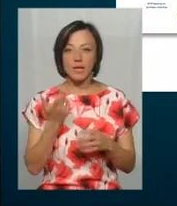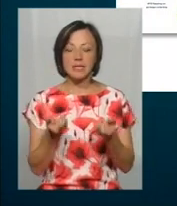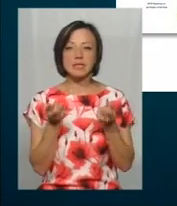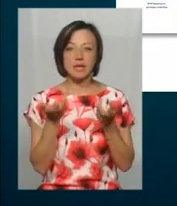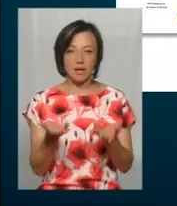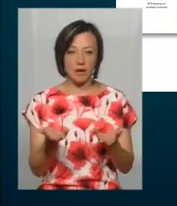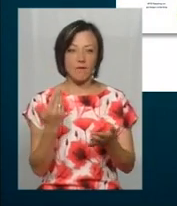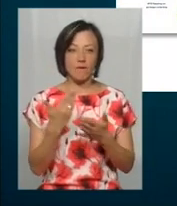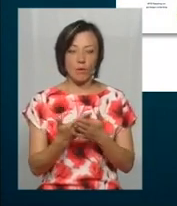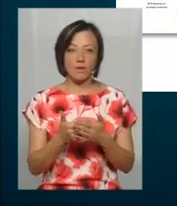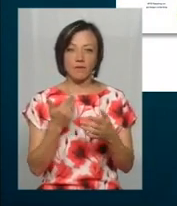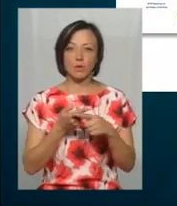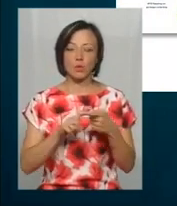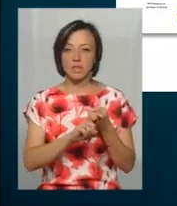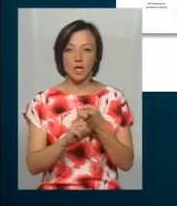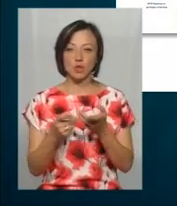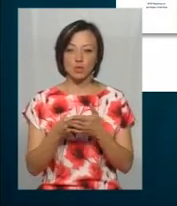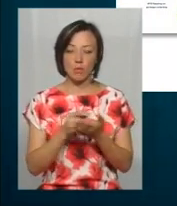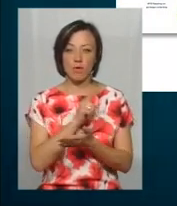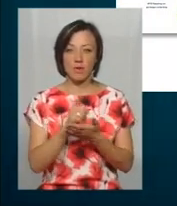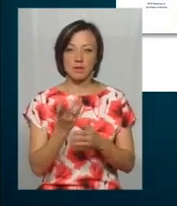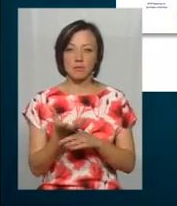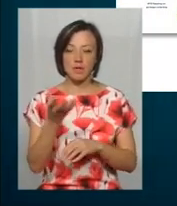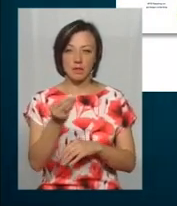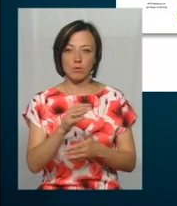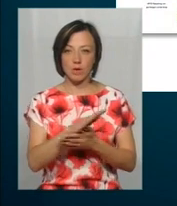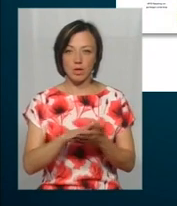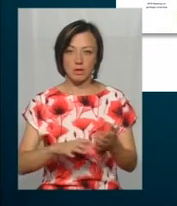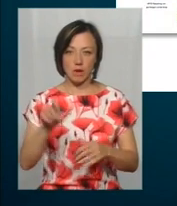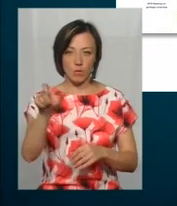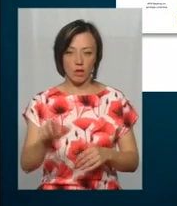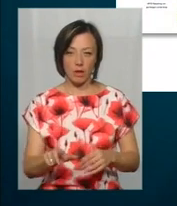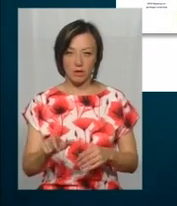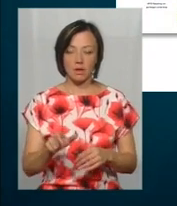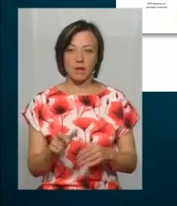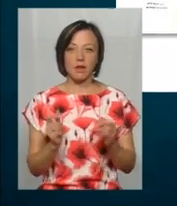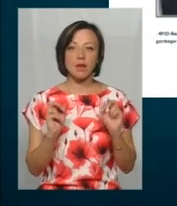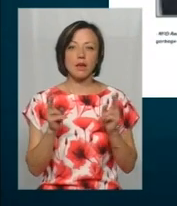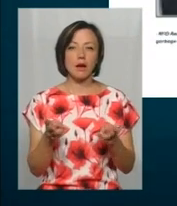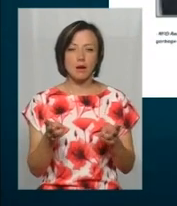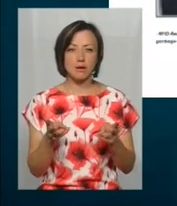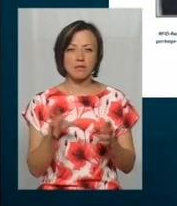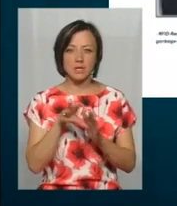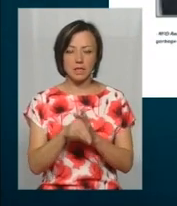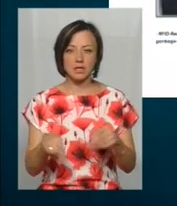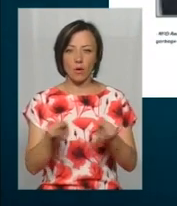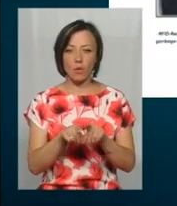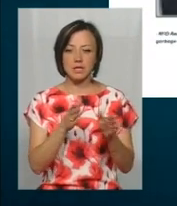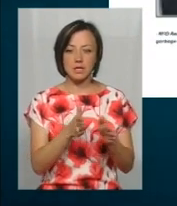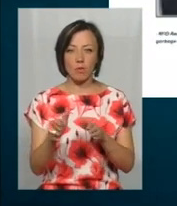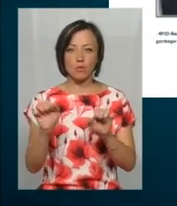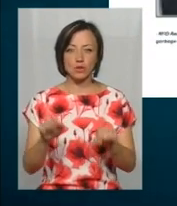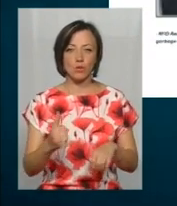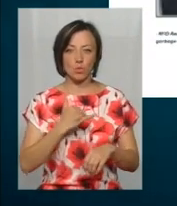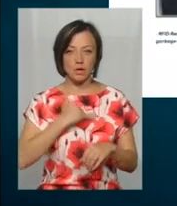скільки. От і від того залежить сума, яку повинен сплатити в подальшому абонент. Наскільки втілення такої системи